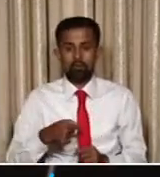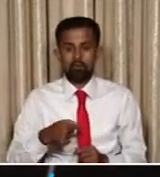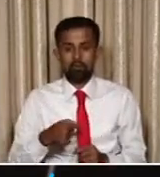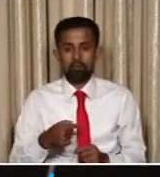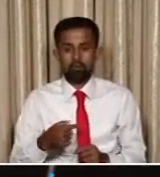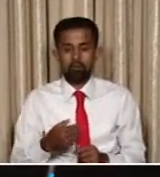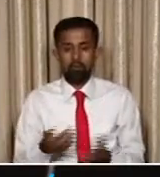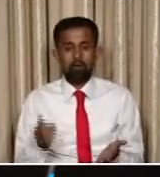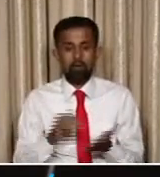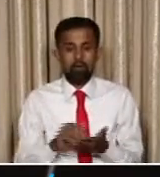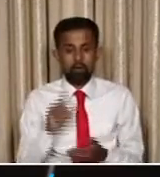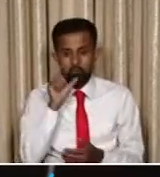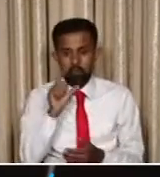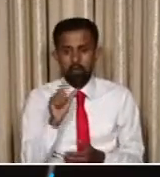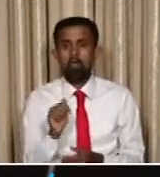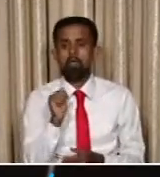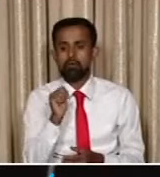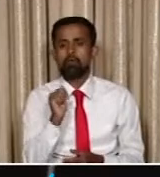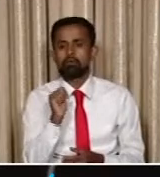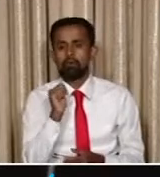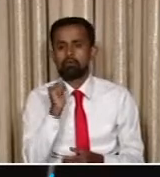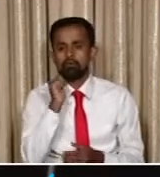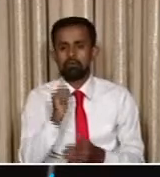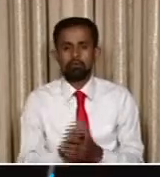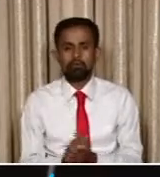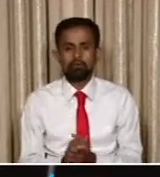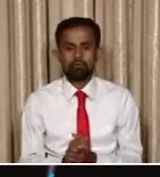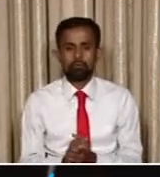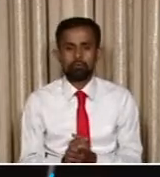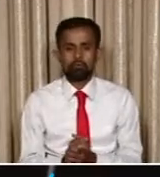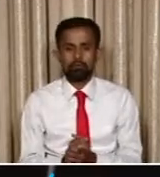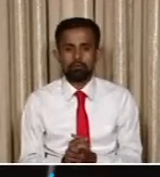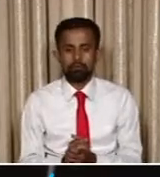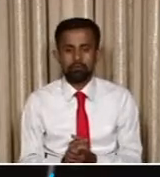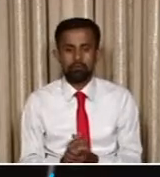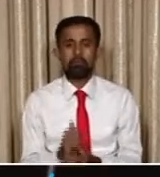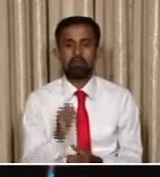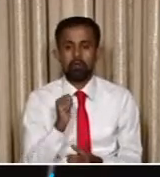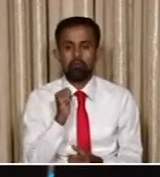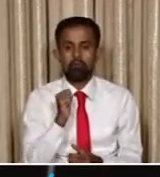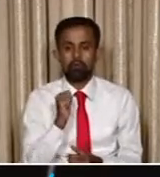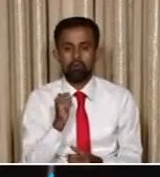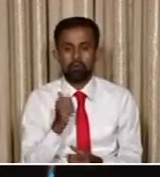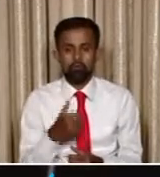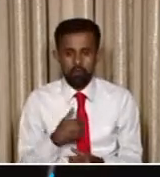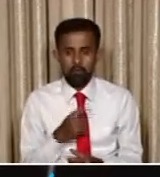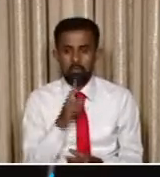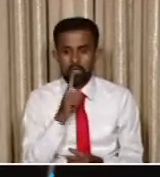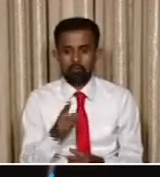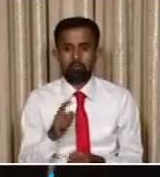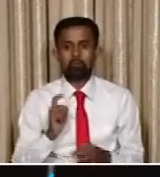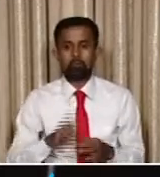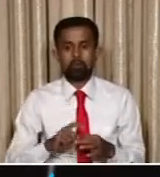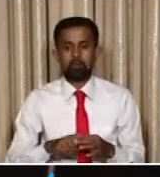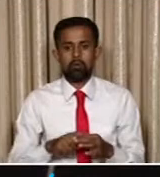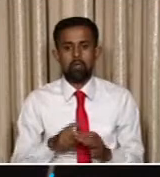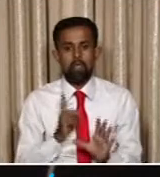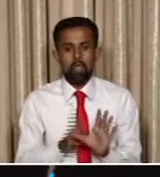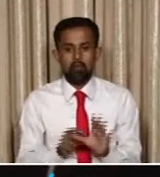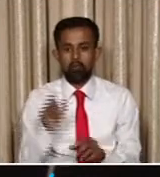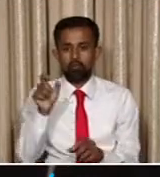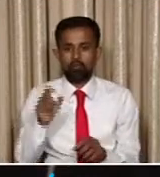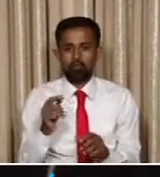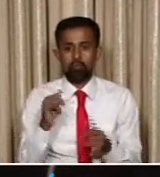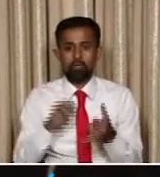අපි හොයලා බලන්න ඕන මේකට හේතුව මොකද්ද කියලා. මේකට හේතුව තමයි මම මේ කියන දේ. හැම කෙනාම